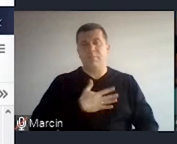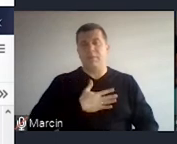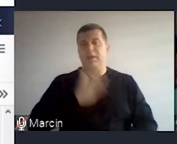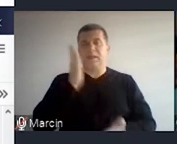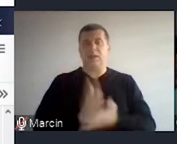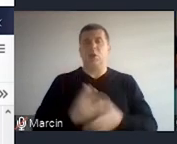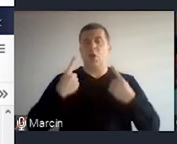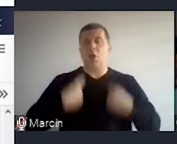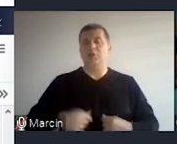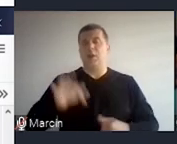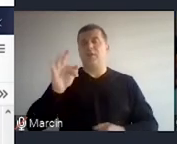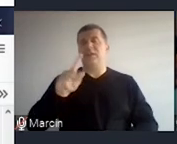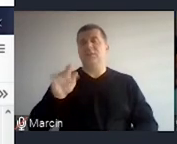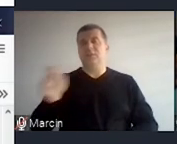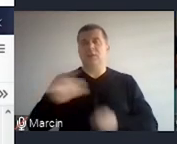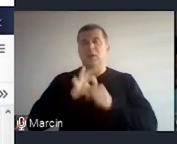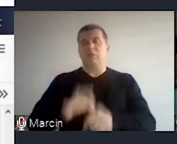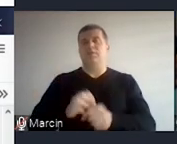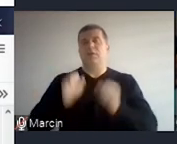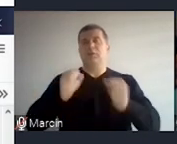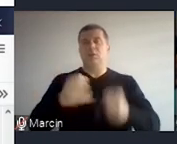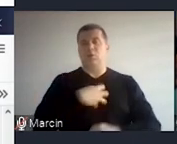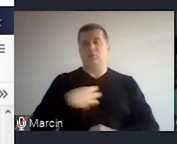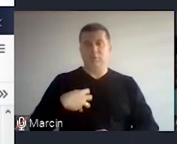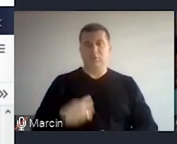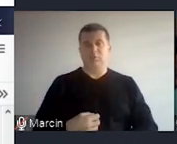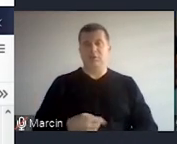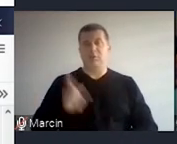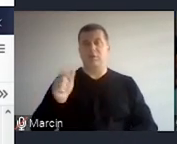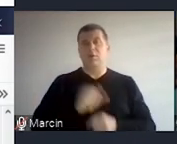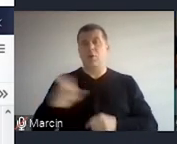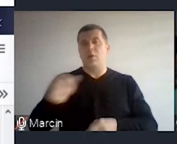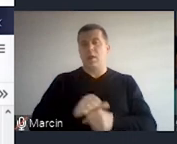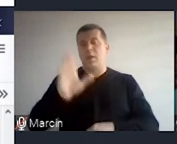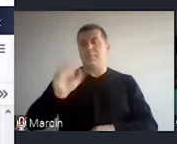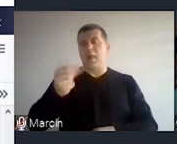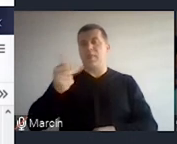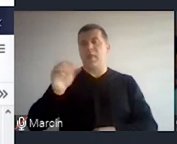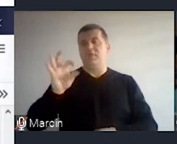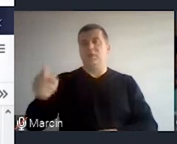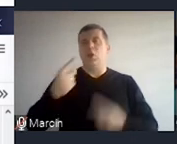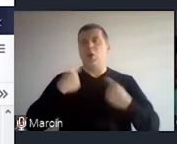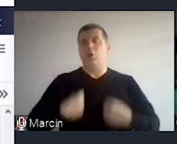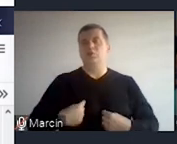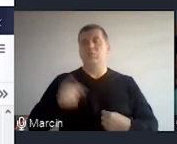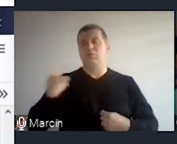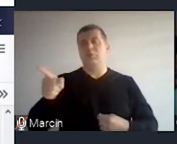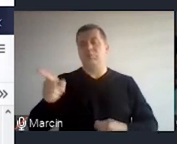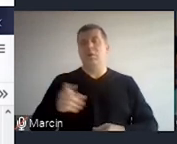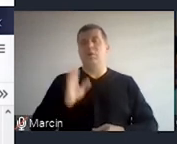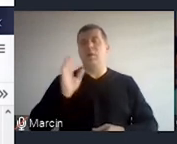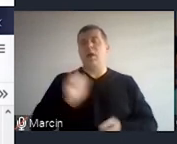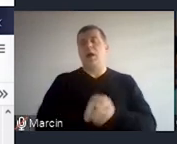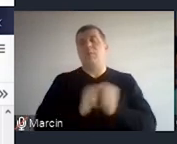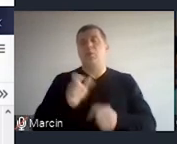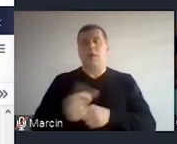tylko osobę fizyczną prowadzącą działalność gospodarczą, która jest beneficjentem. Czyli osobę fizyczną, która jest beneficjentem albo